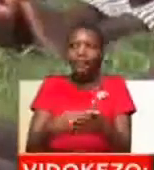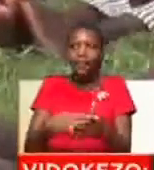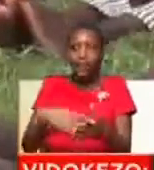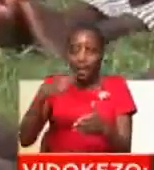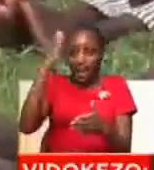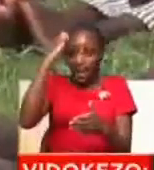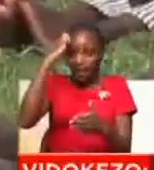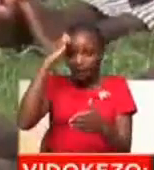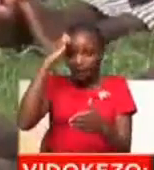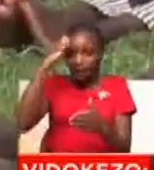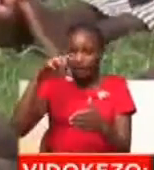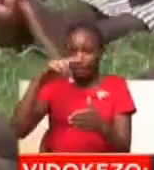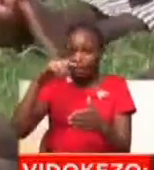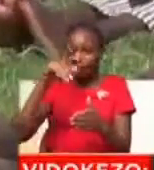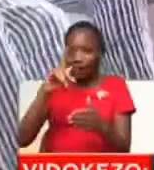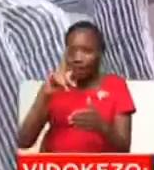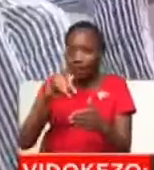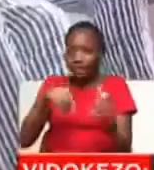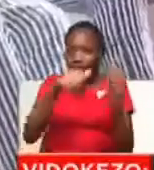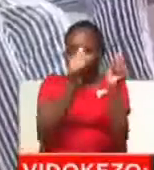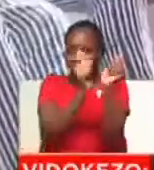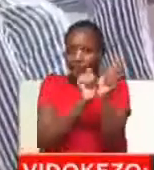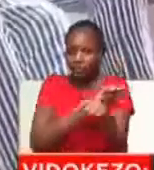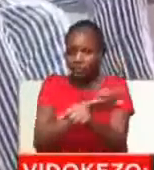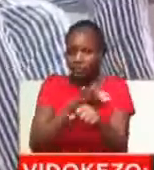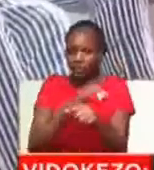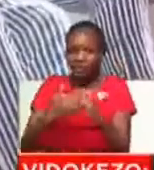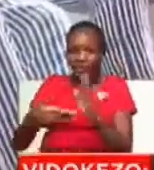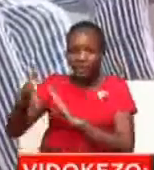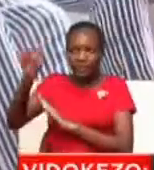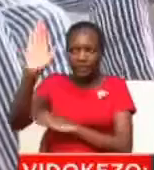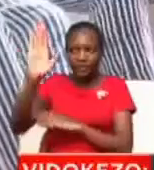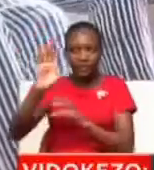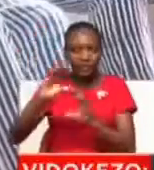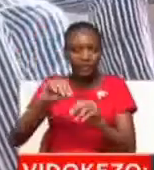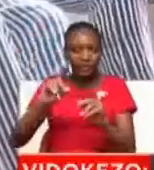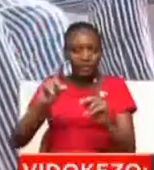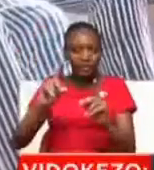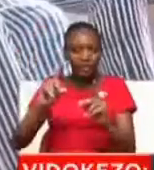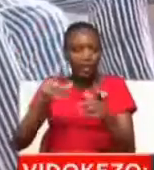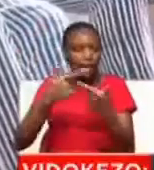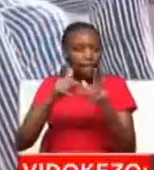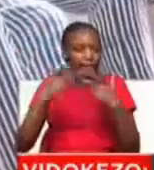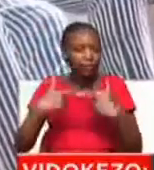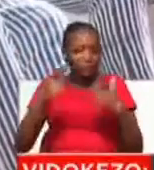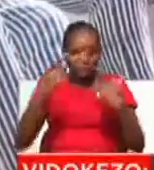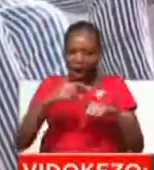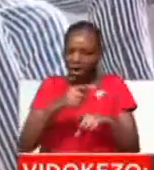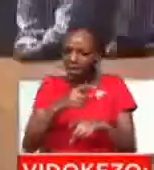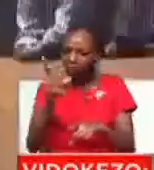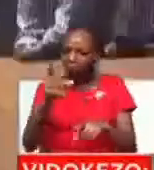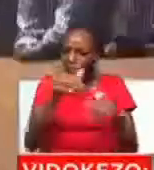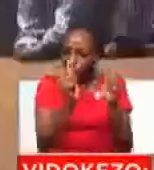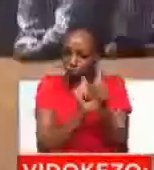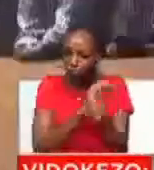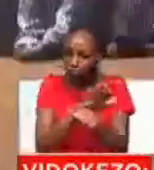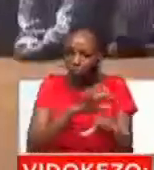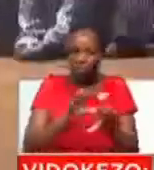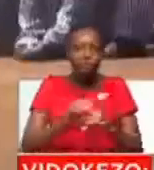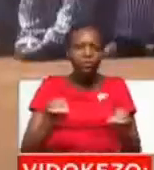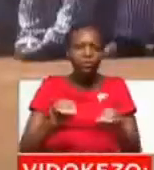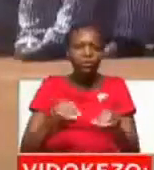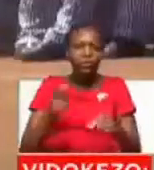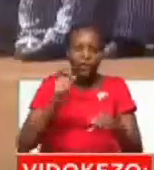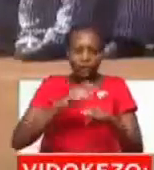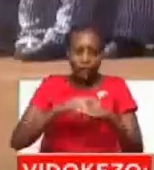Eldoret GK na lile la Ngeria, usalama umeimarishwa, watu wakikosa kuruhusiwa kuingia kwenye magereza hayo katika juhudi